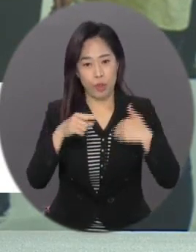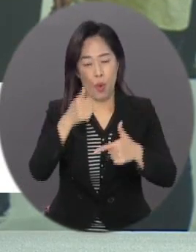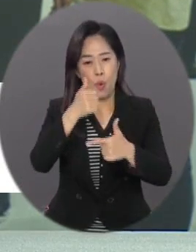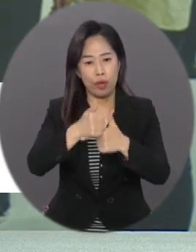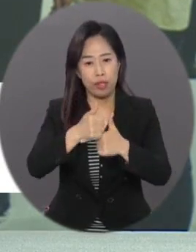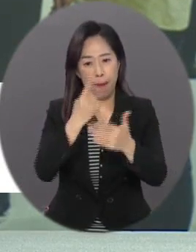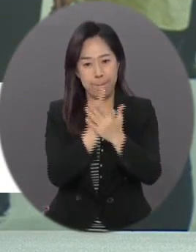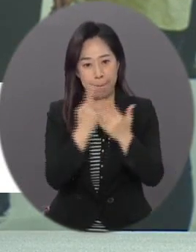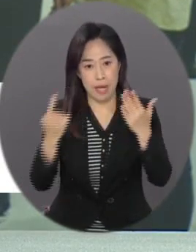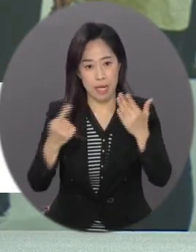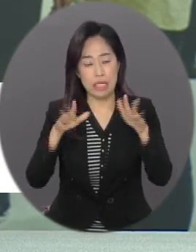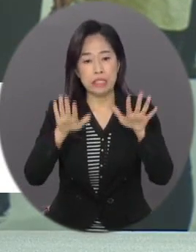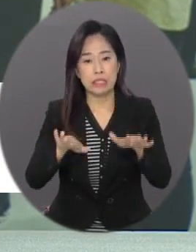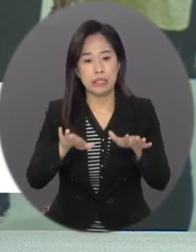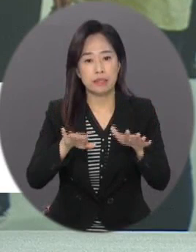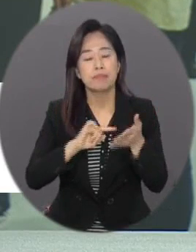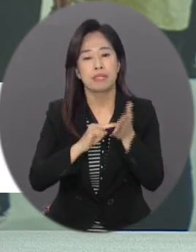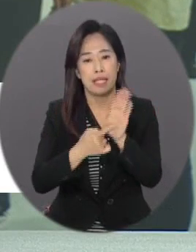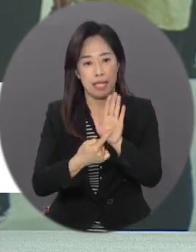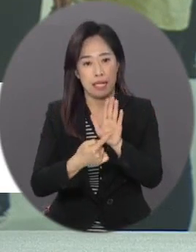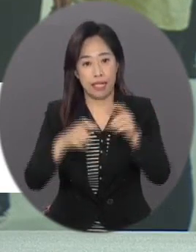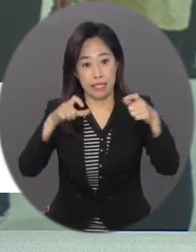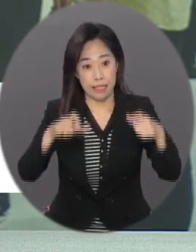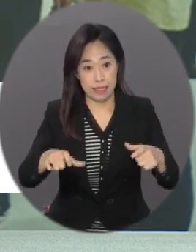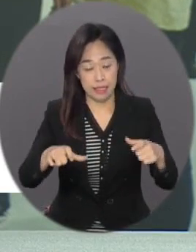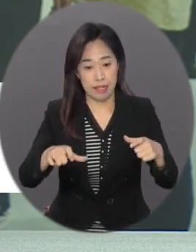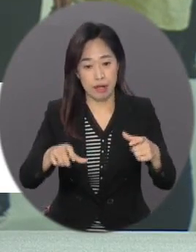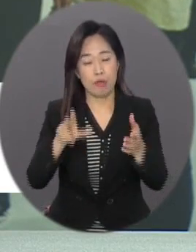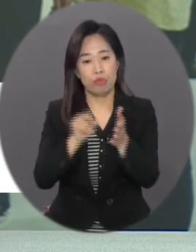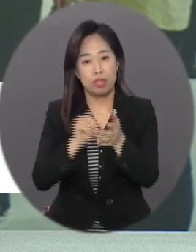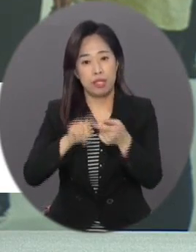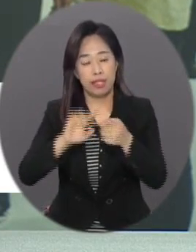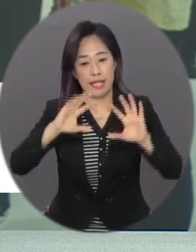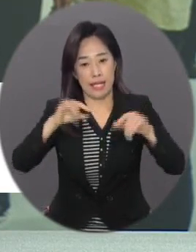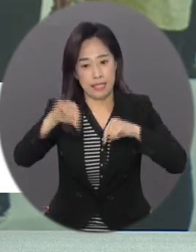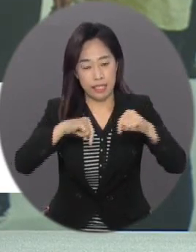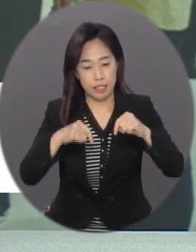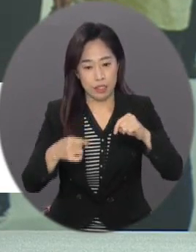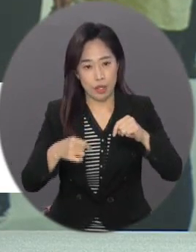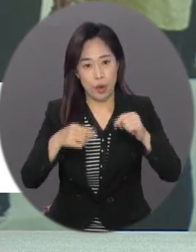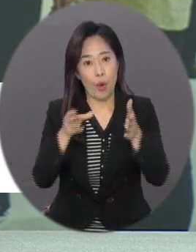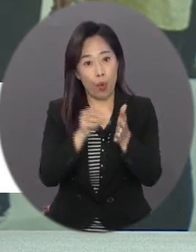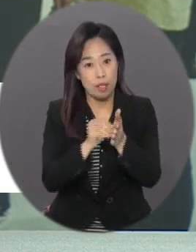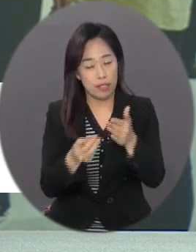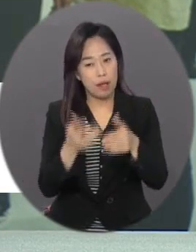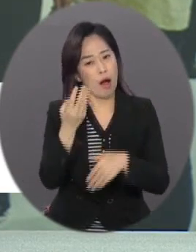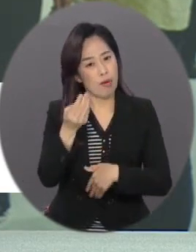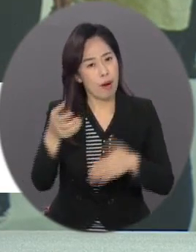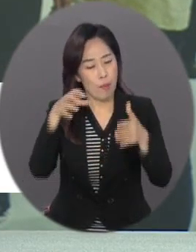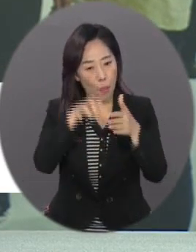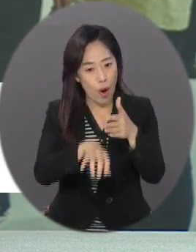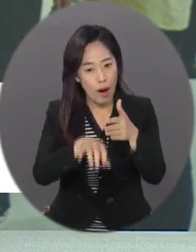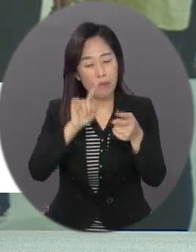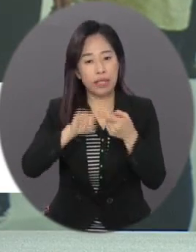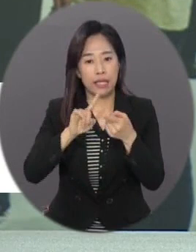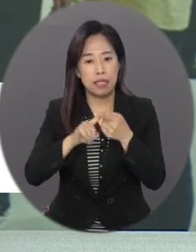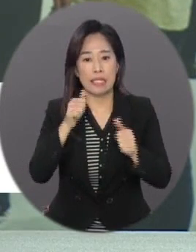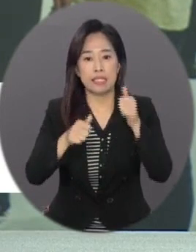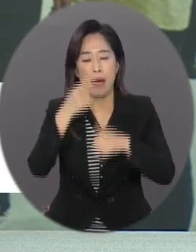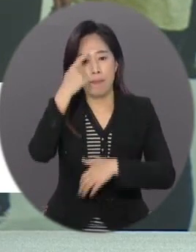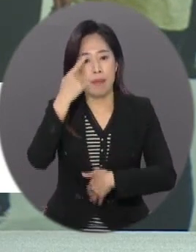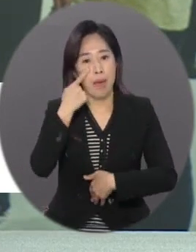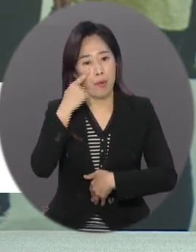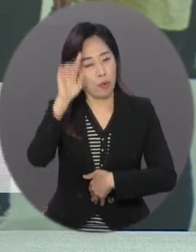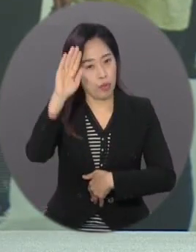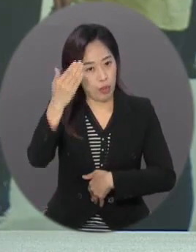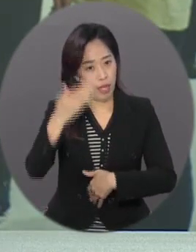우려가 현실화되고 있는 가운데 지역 현안 사업이 국정과제에 얼마나 포함될 지 시험대에 오르고 있습니다 1